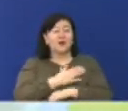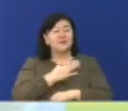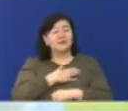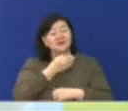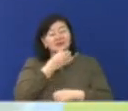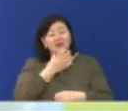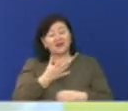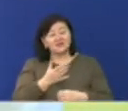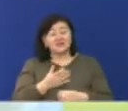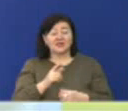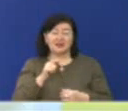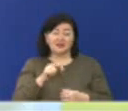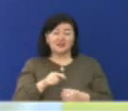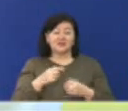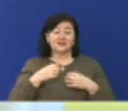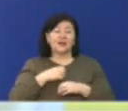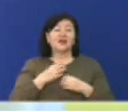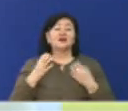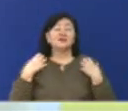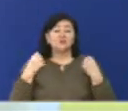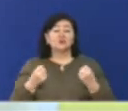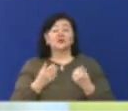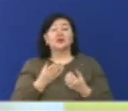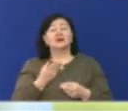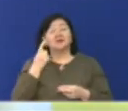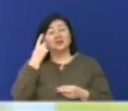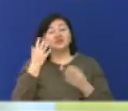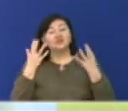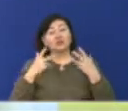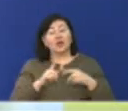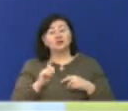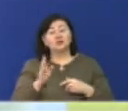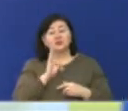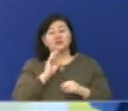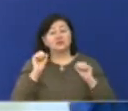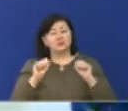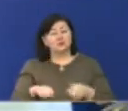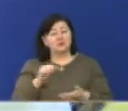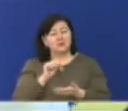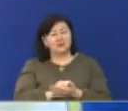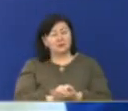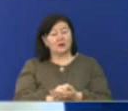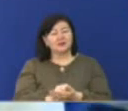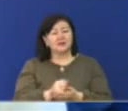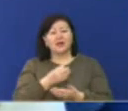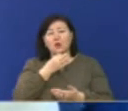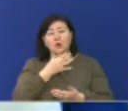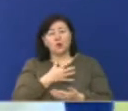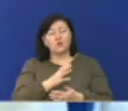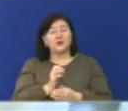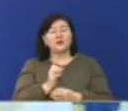они дали свое разрешение. Я считаю, что девушке можно заниматься любым видом спорта. Главное, чтобы ей это